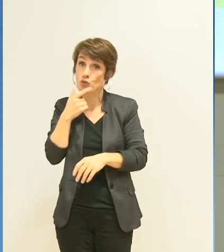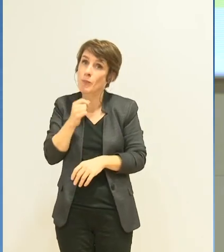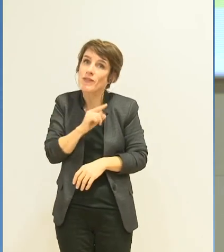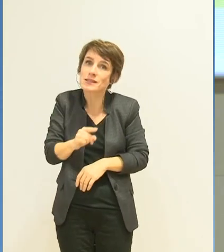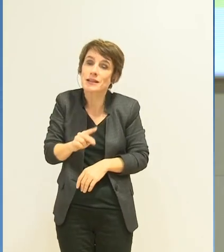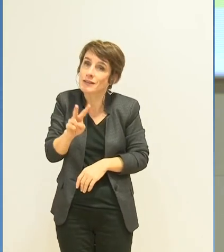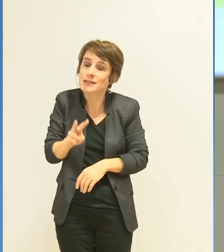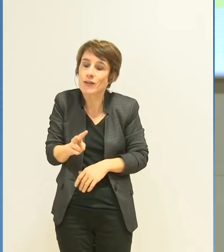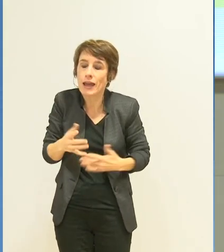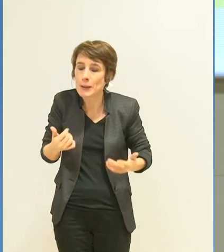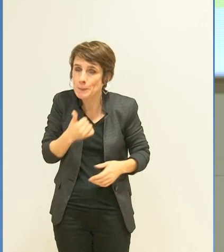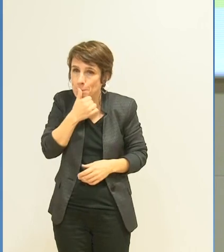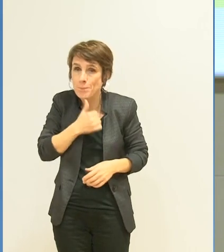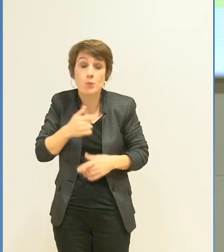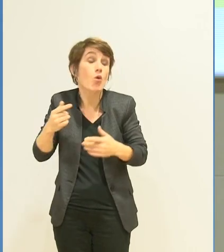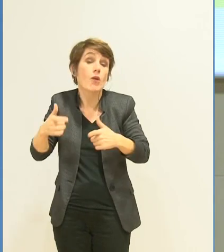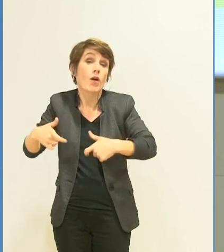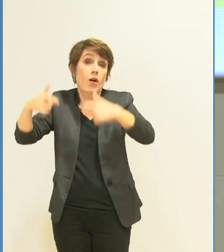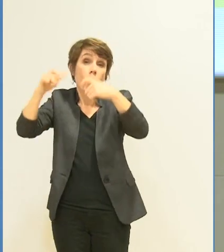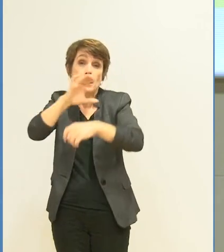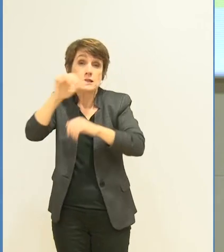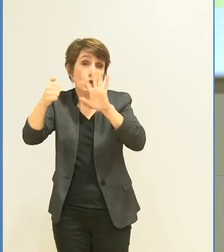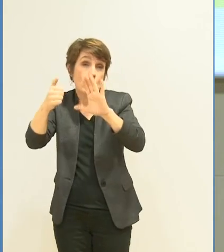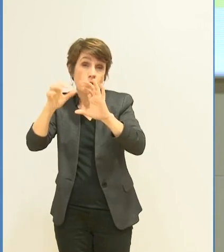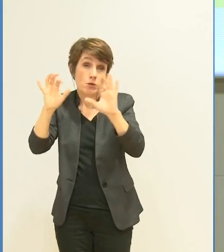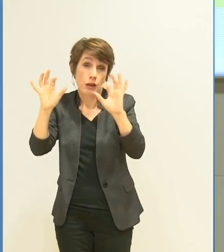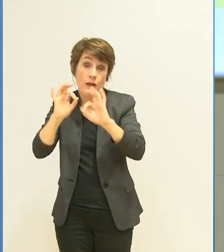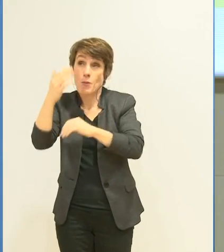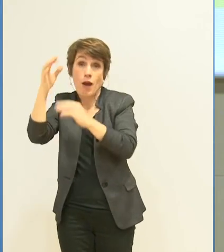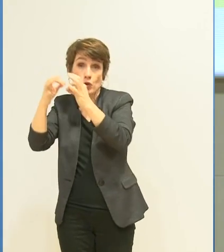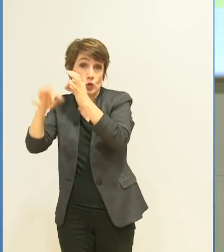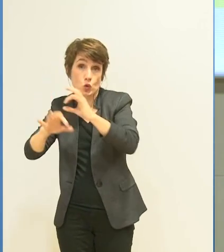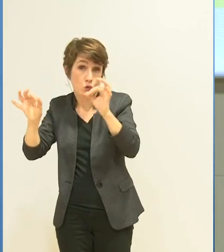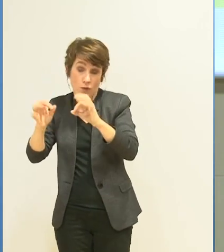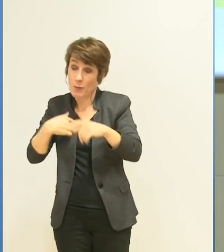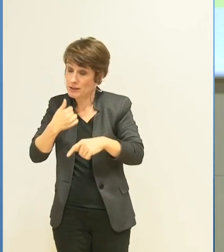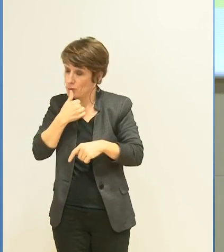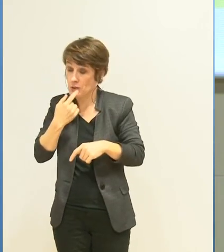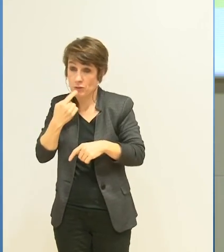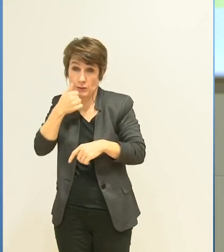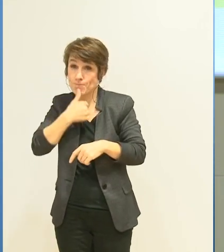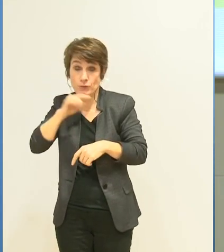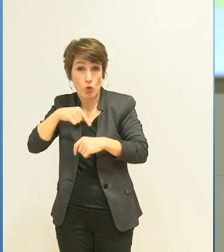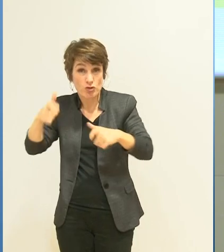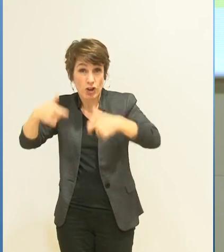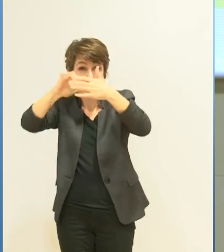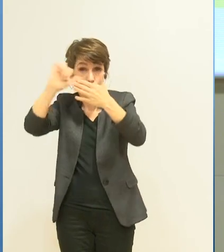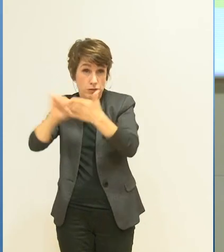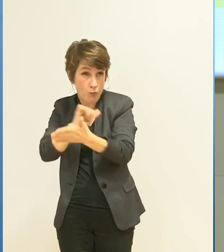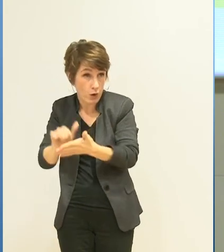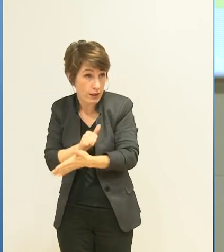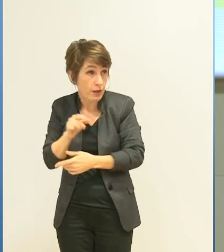faire ou une évidence dans ce cas d'apnée pas d'autre solution de projets à porter également douloureuse